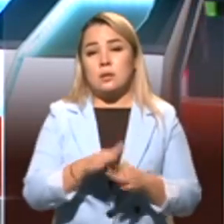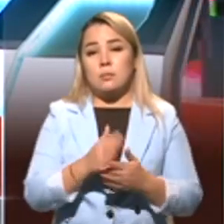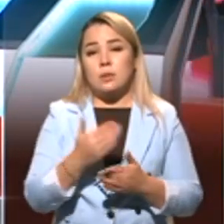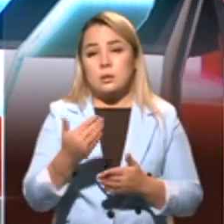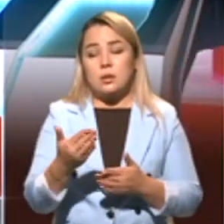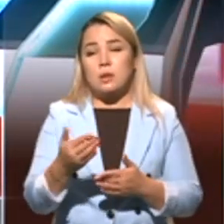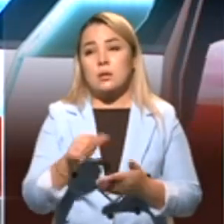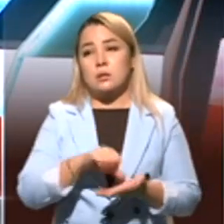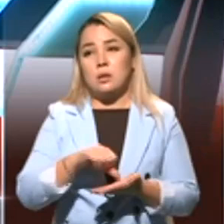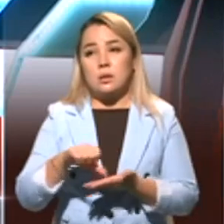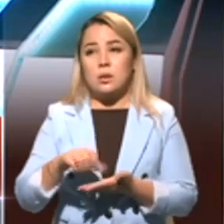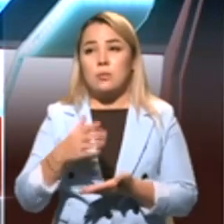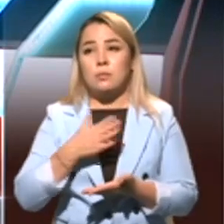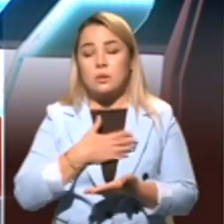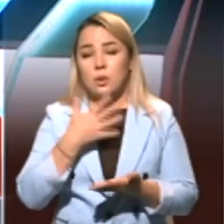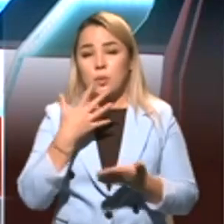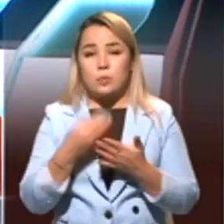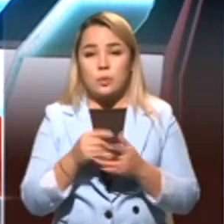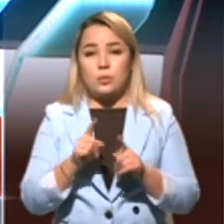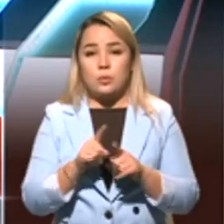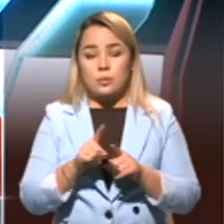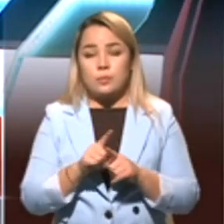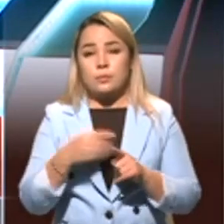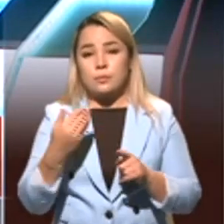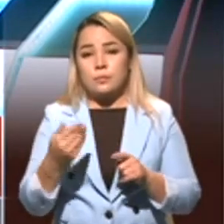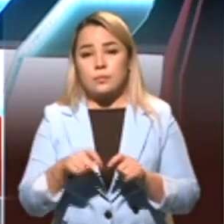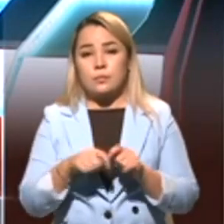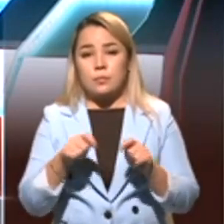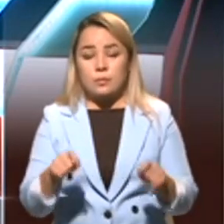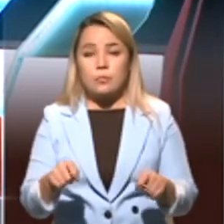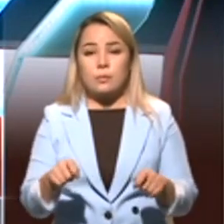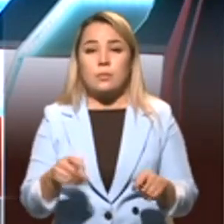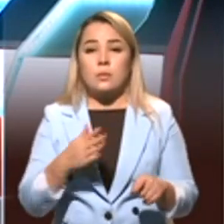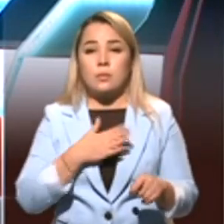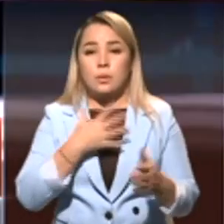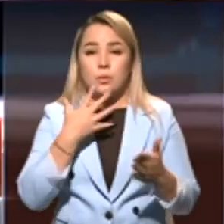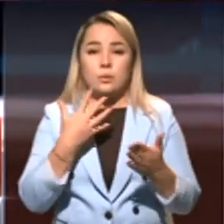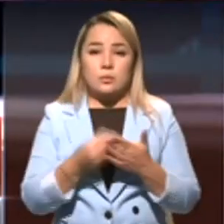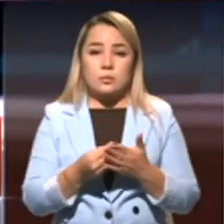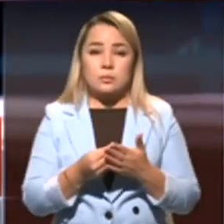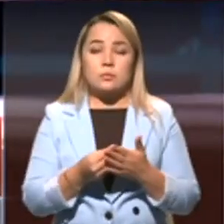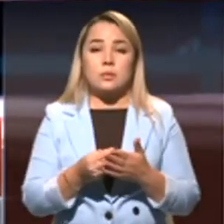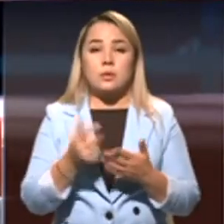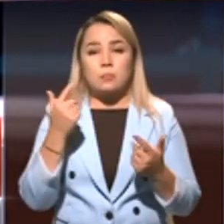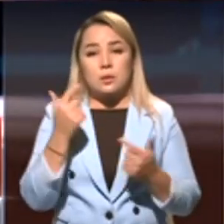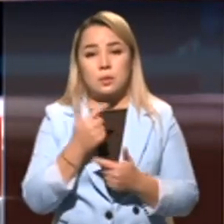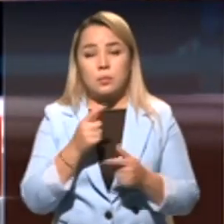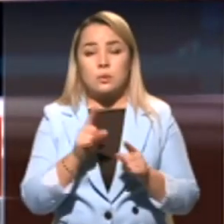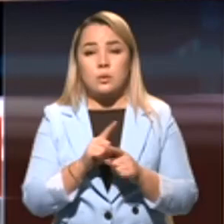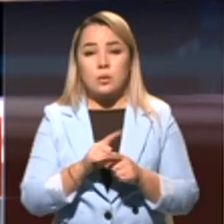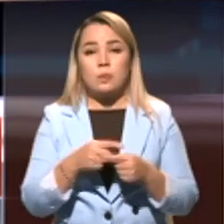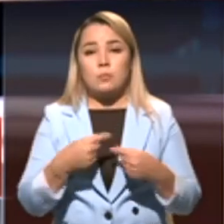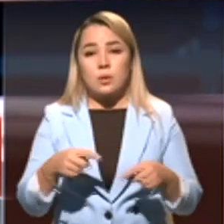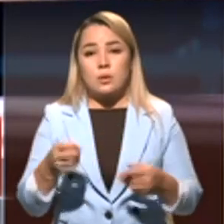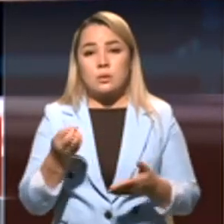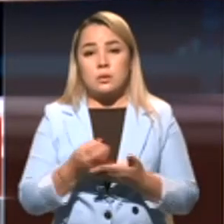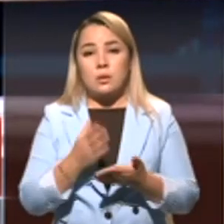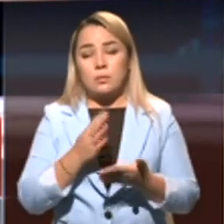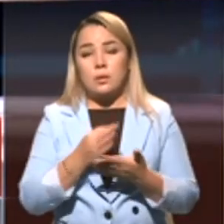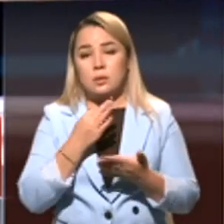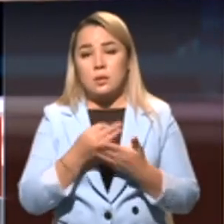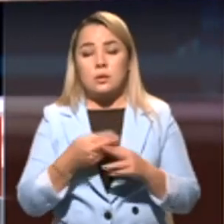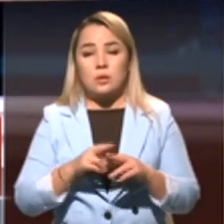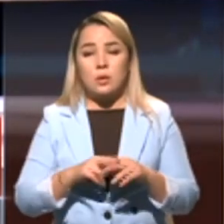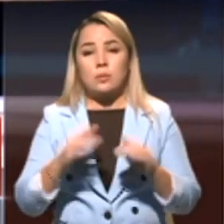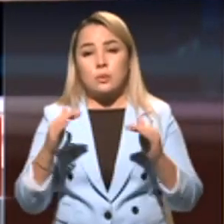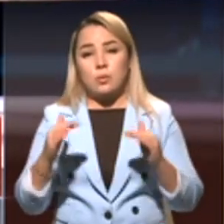Сонда зайырлы мемлекеттің біздегі енді жаңағы деструктивті деп айтып отқандар, ол біздегі мысалға білім мен басқа да құндылықтарды төменсітіп, тек